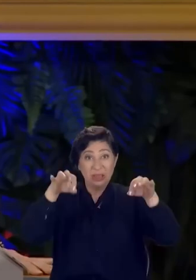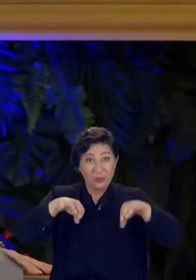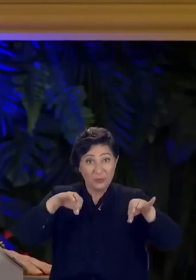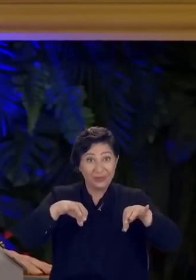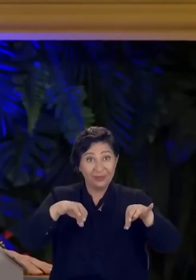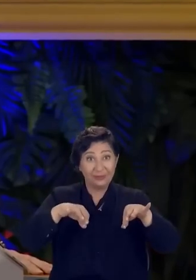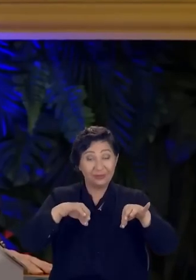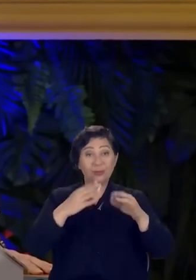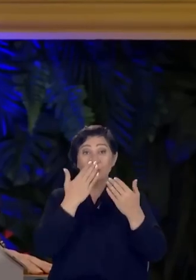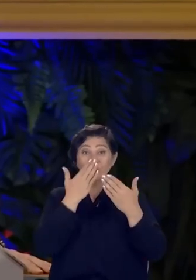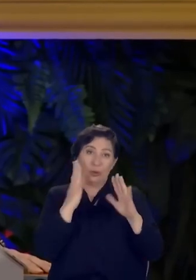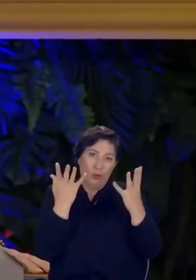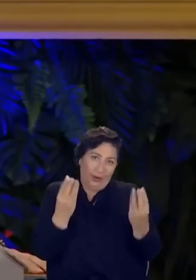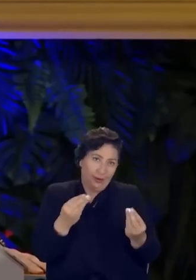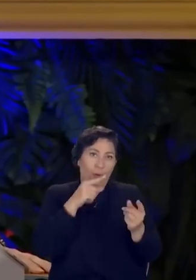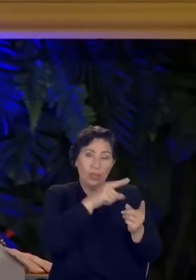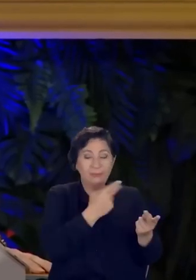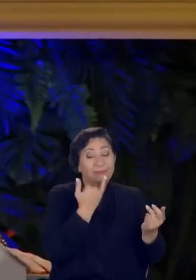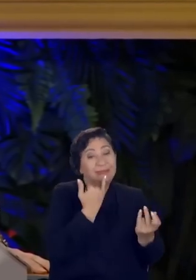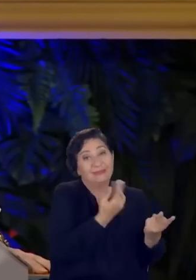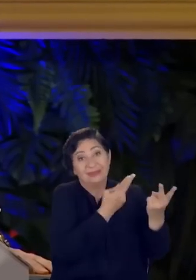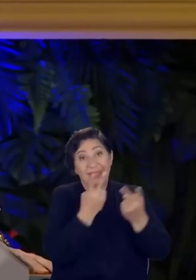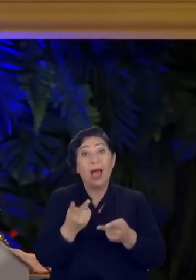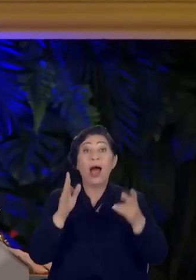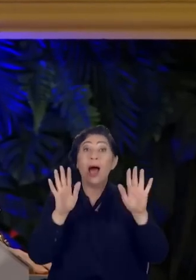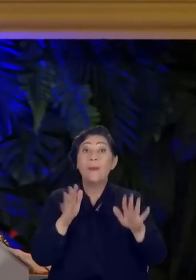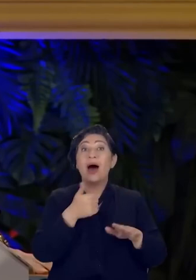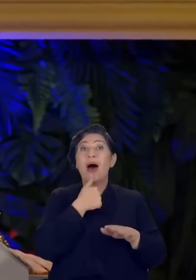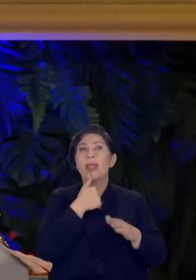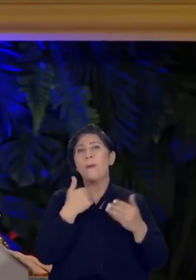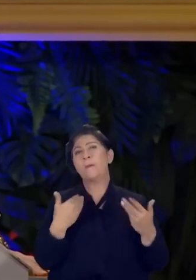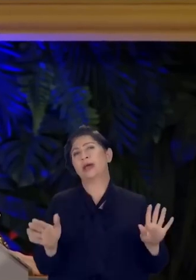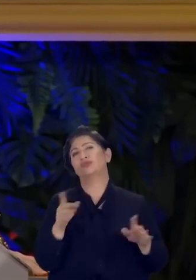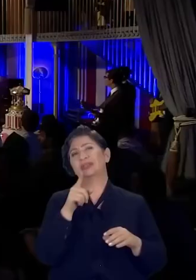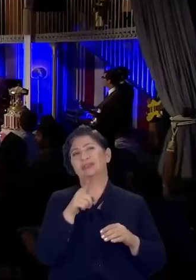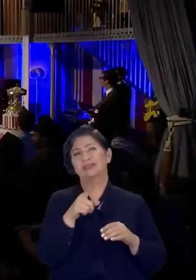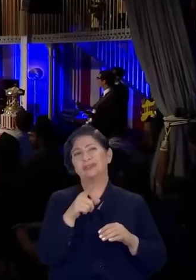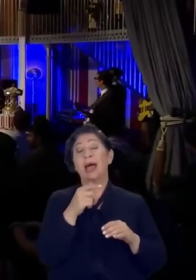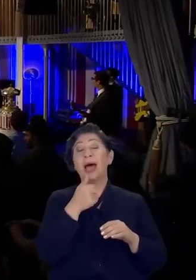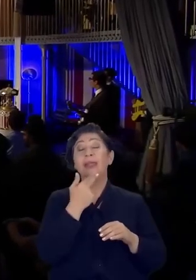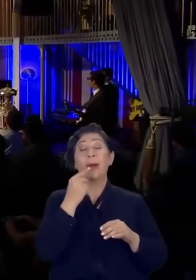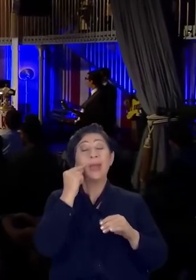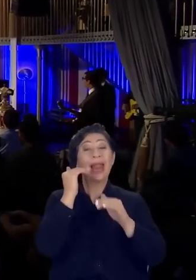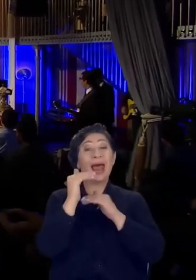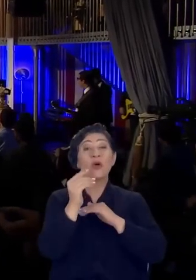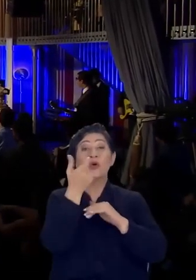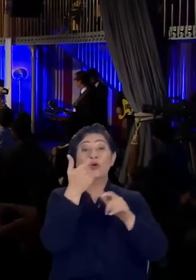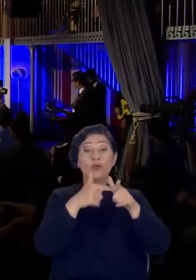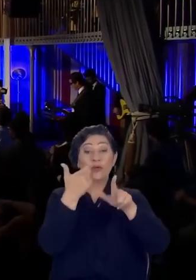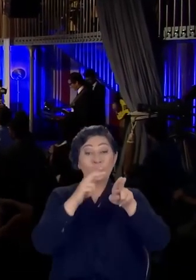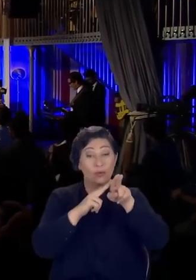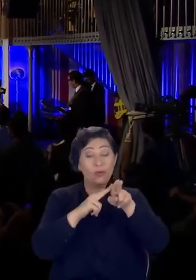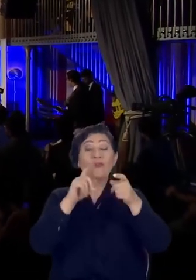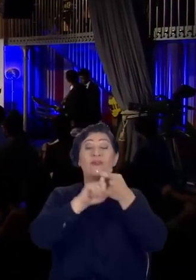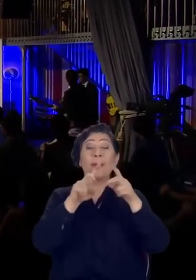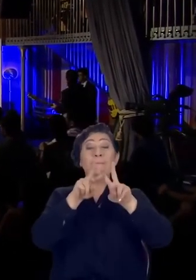Şimdi doğal olarak onları ağırlıyoruz. Fakat adama bayılacaksın. Hanımlar beyler, Ufuk